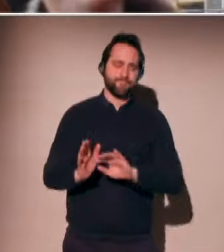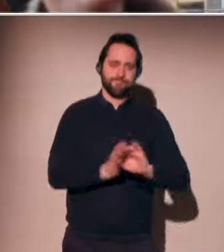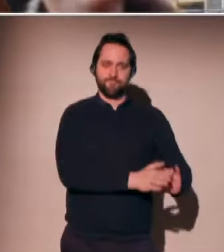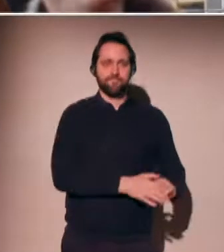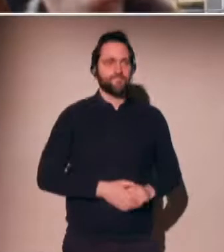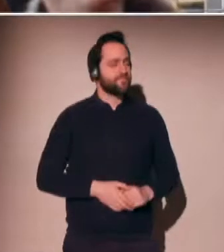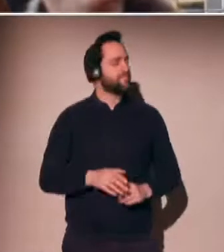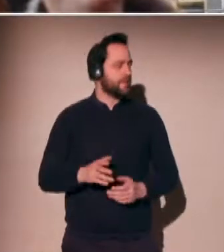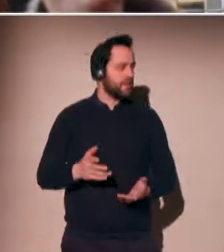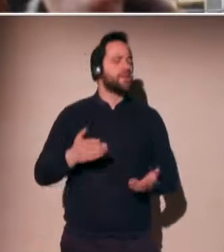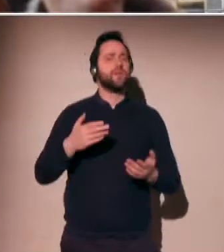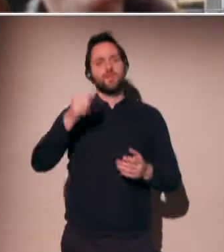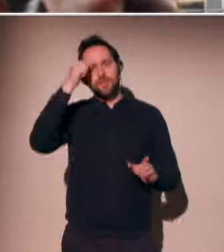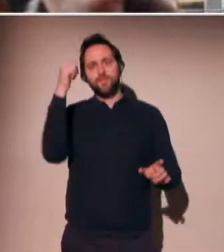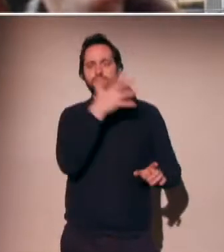système